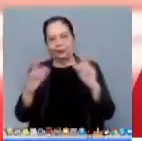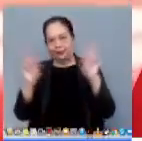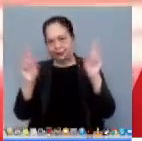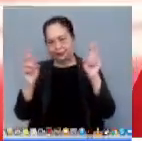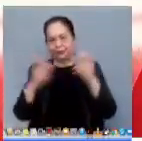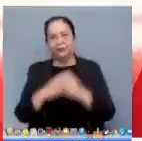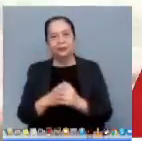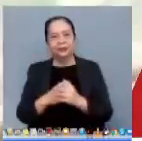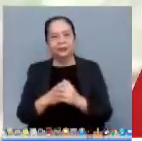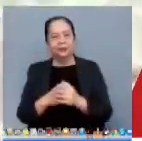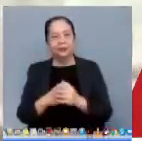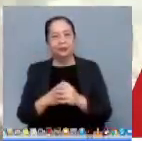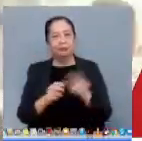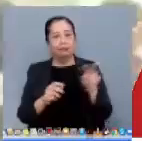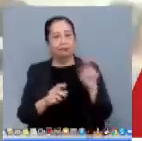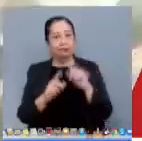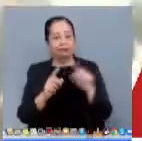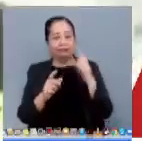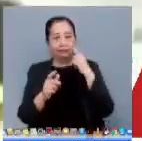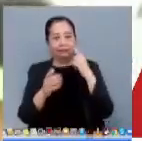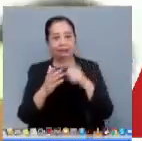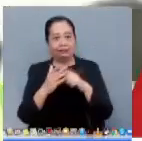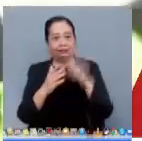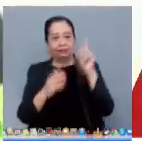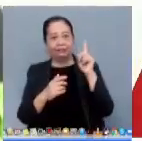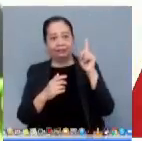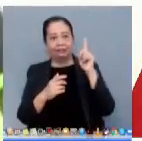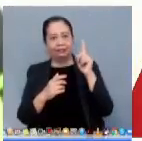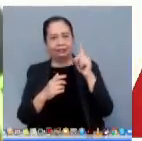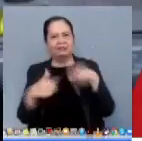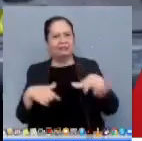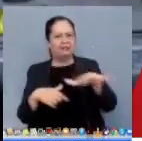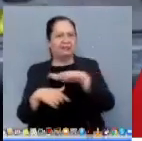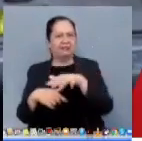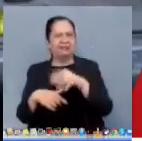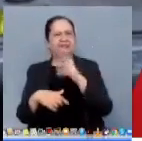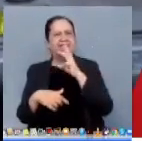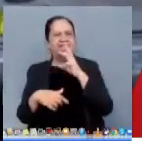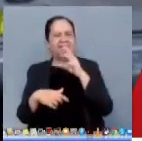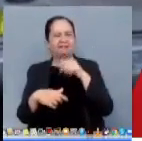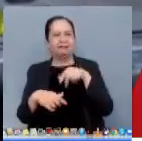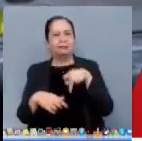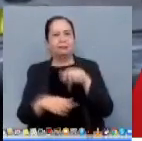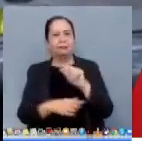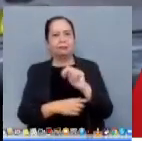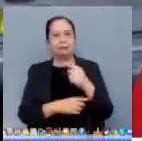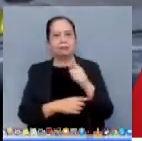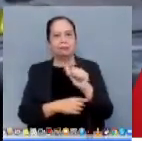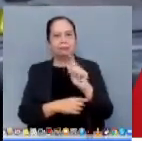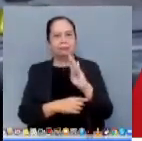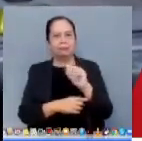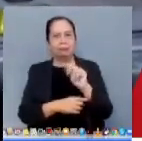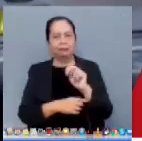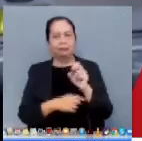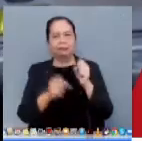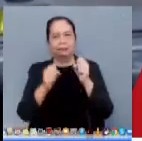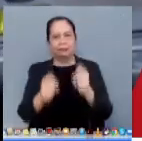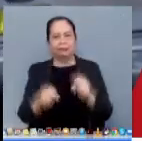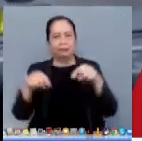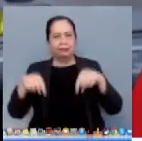ho natin, basa na itong kalsada po dito sa may pinaglabanan street ano, kasi talaga naman ay nagpabuga